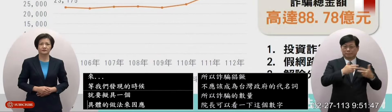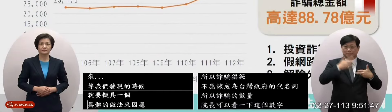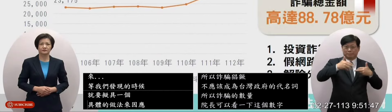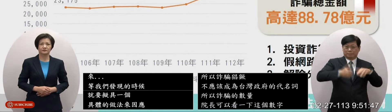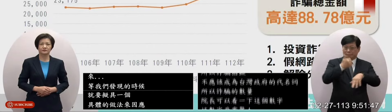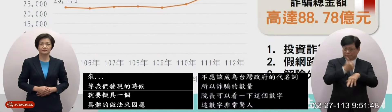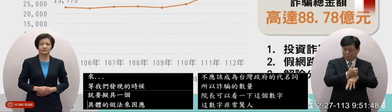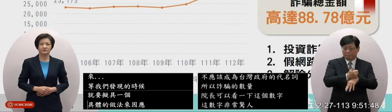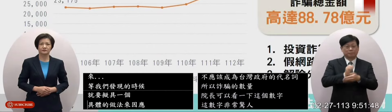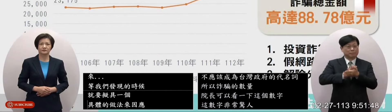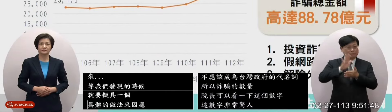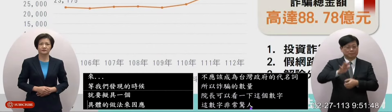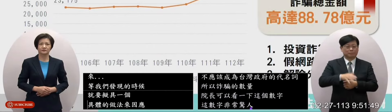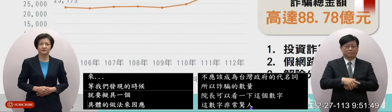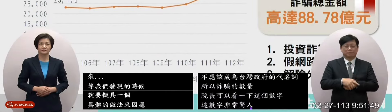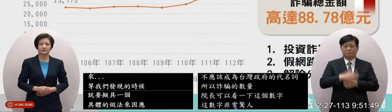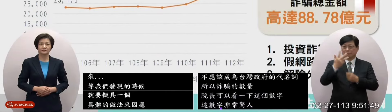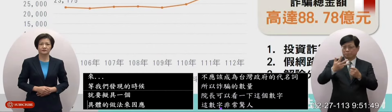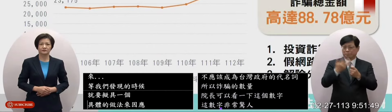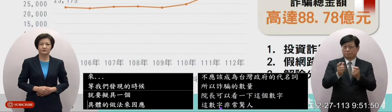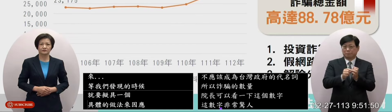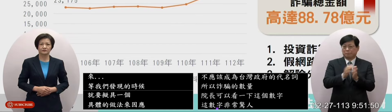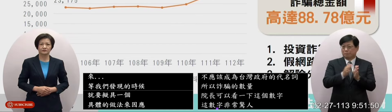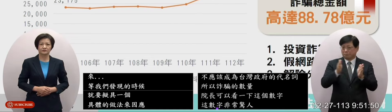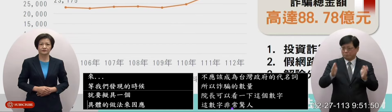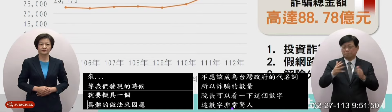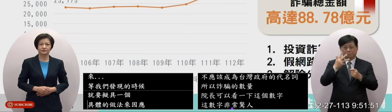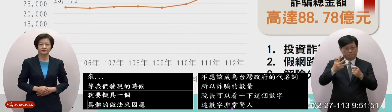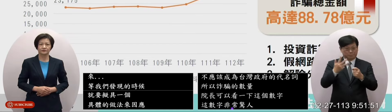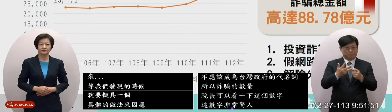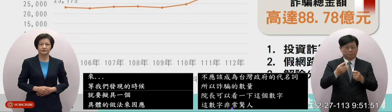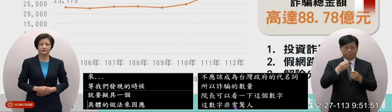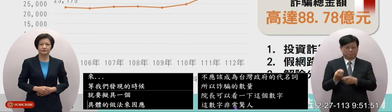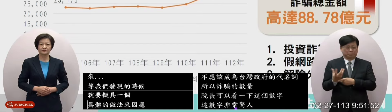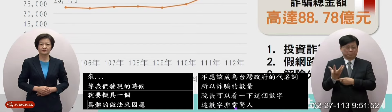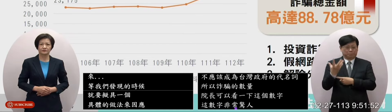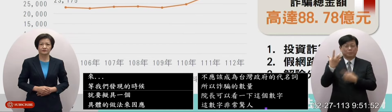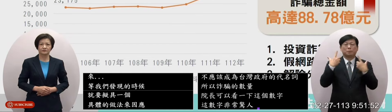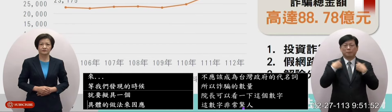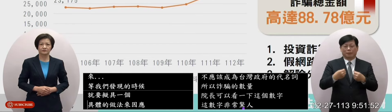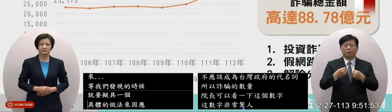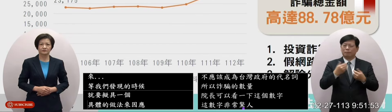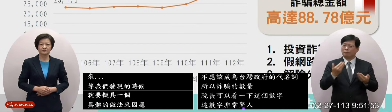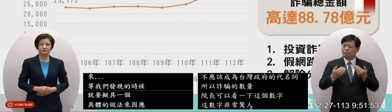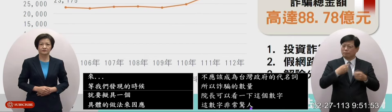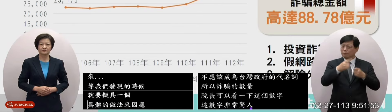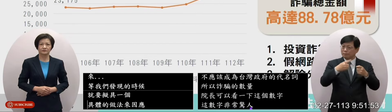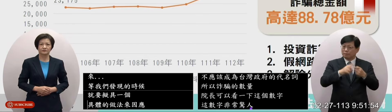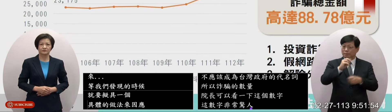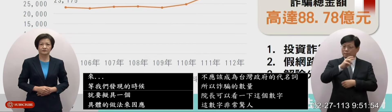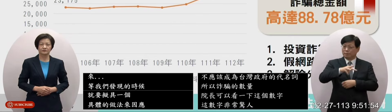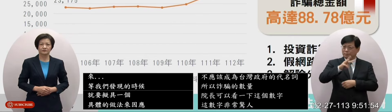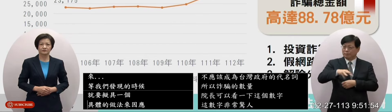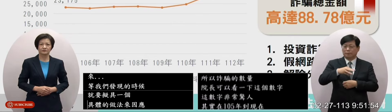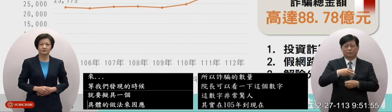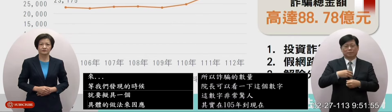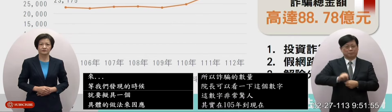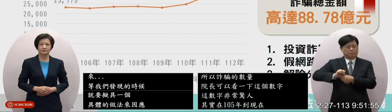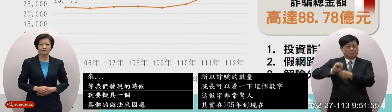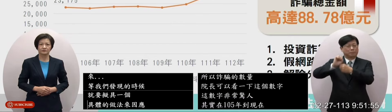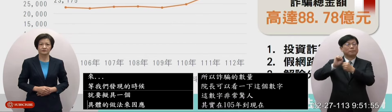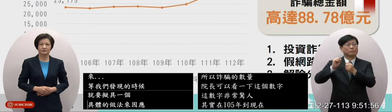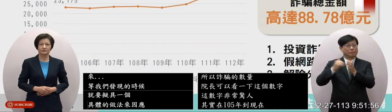上任之后，其实八年期间，八年的成长率，从原来的大概每一年是23000多件，一